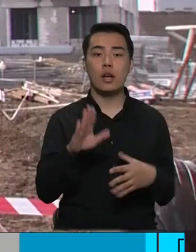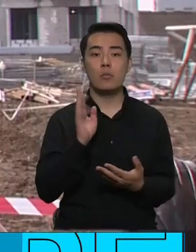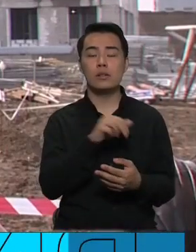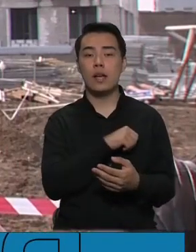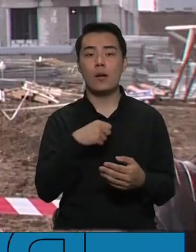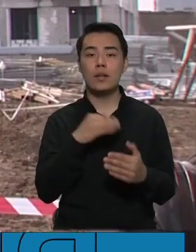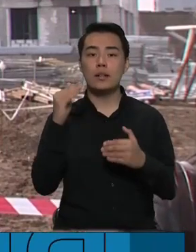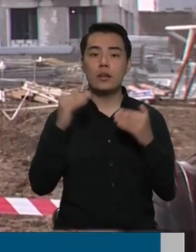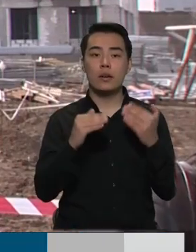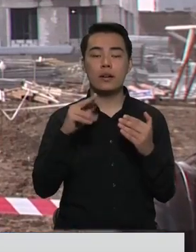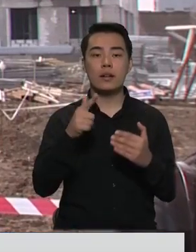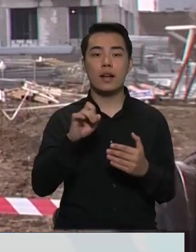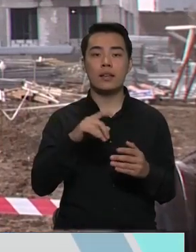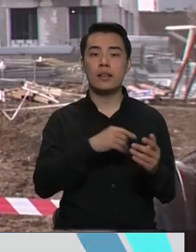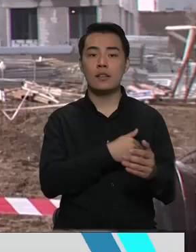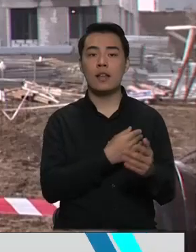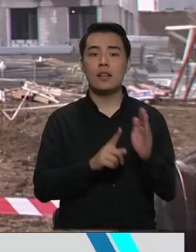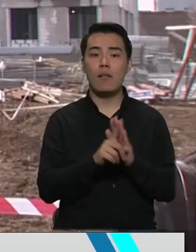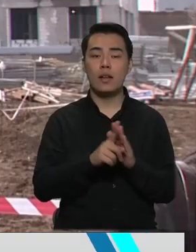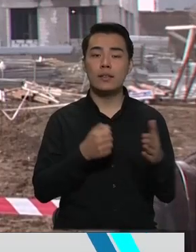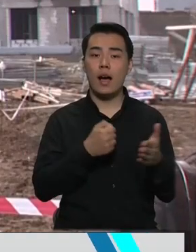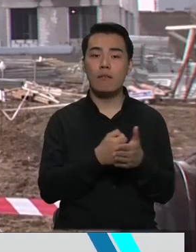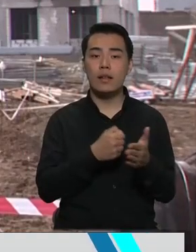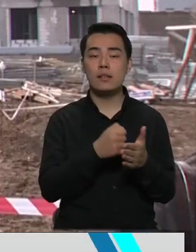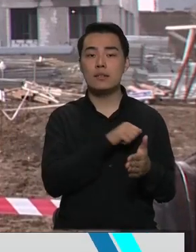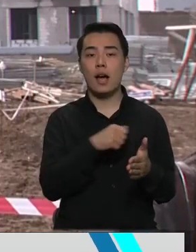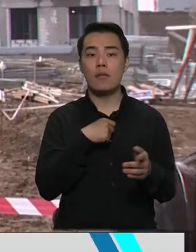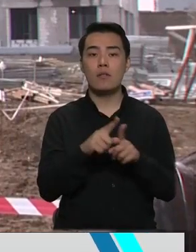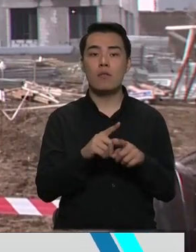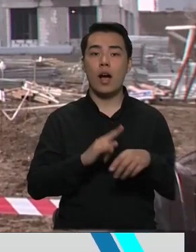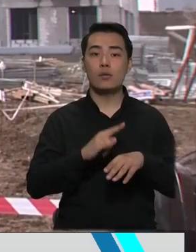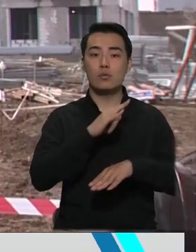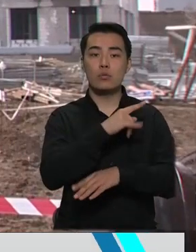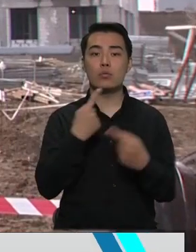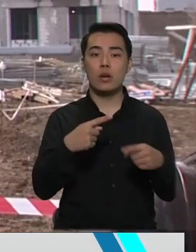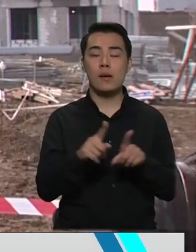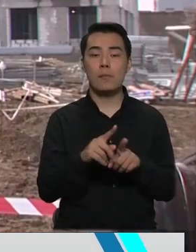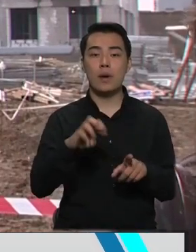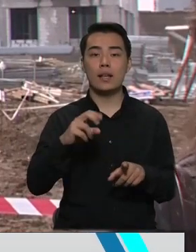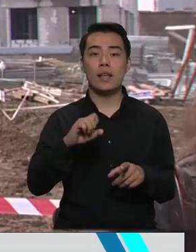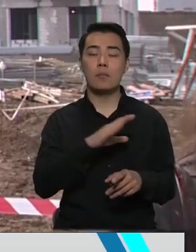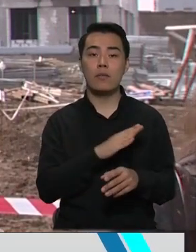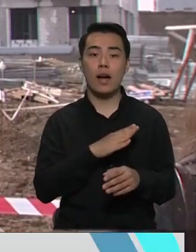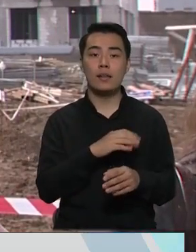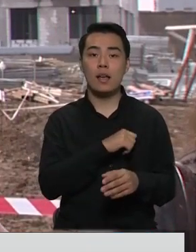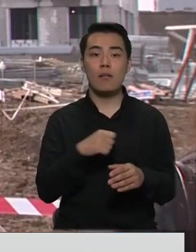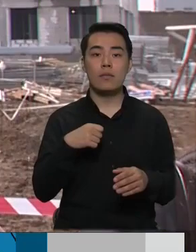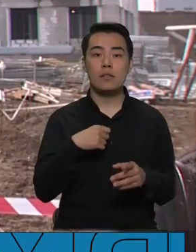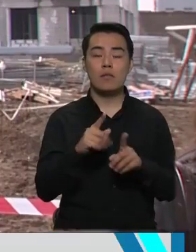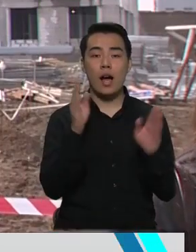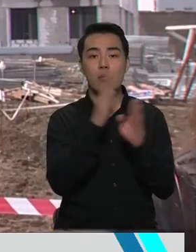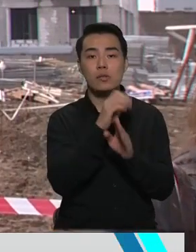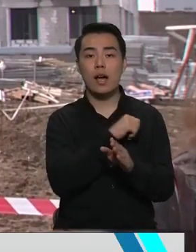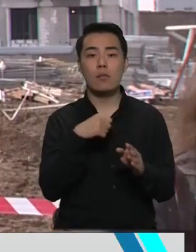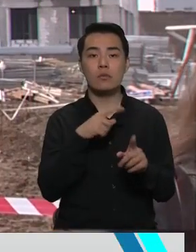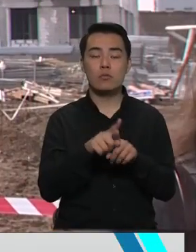там с регулировкой градиента давления связанные с управлением воздушными массами то все что связано с безопасностью будет